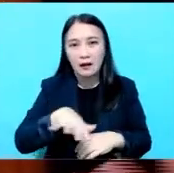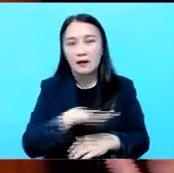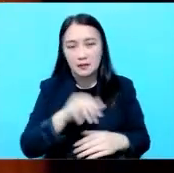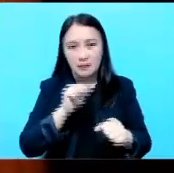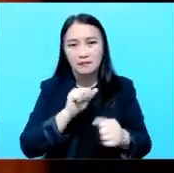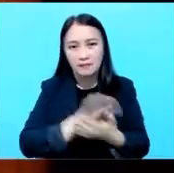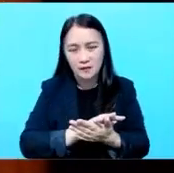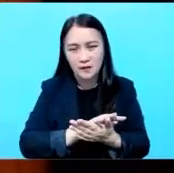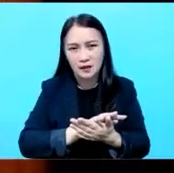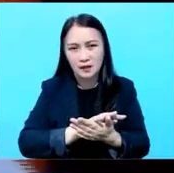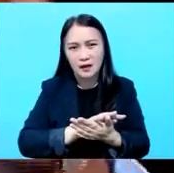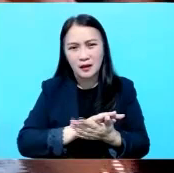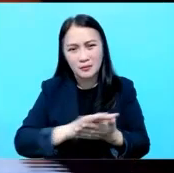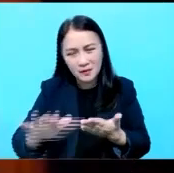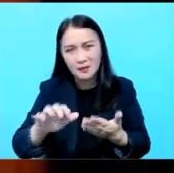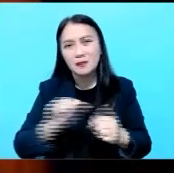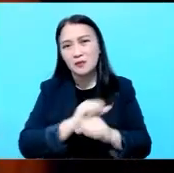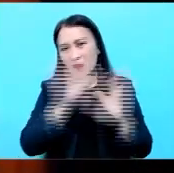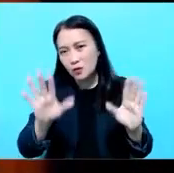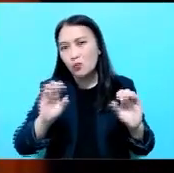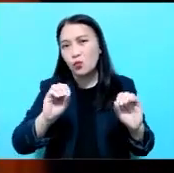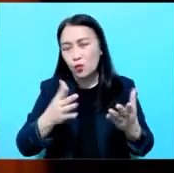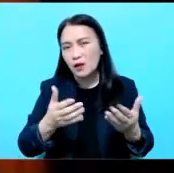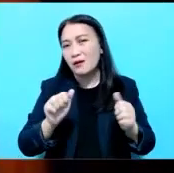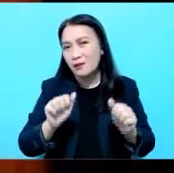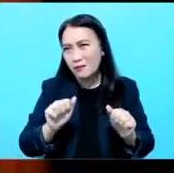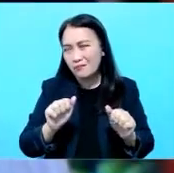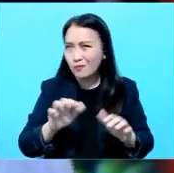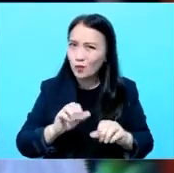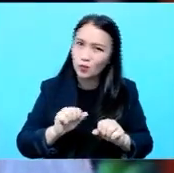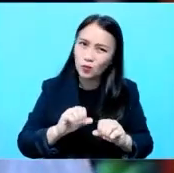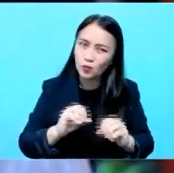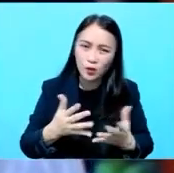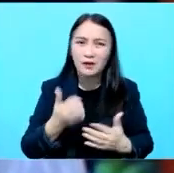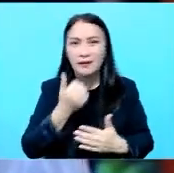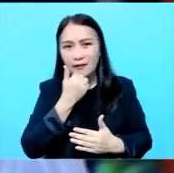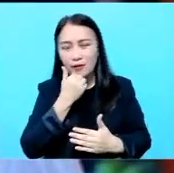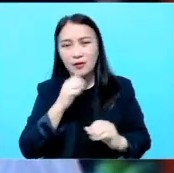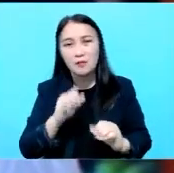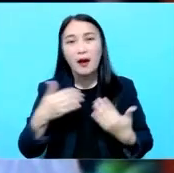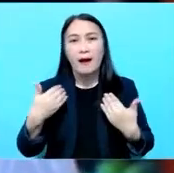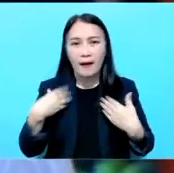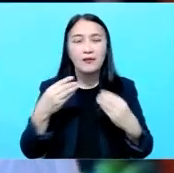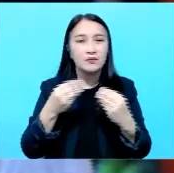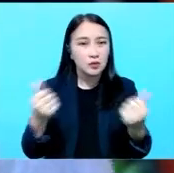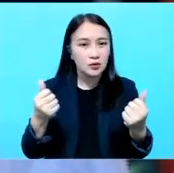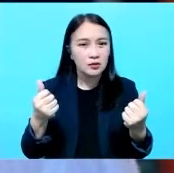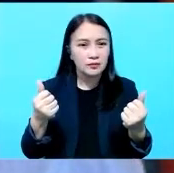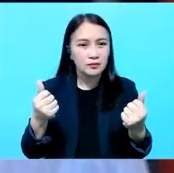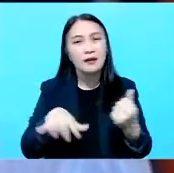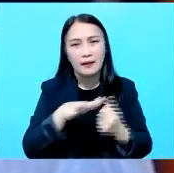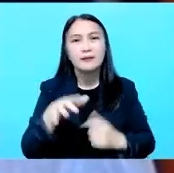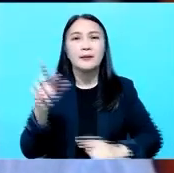Walang possibility na magkamali, kasi maliwanag na maliwanag dapat ang usapan. Solution of all of these problems